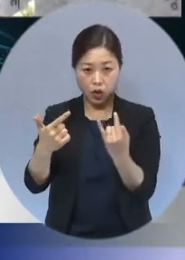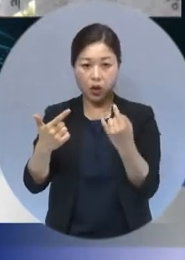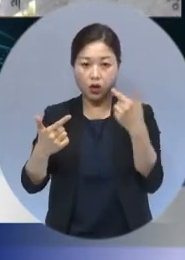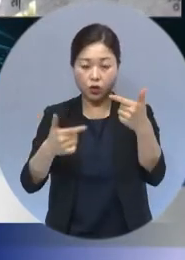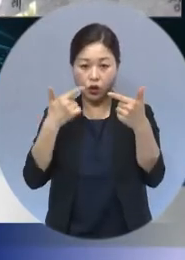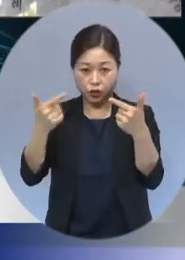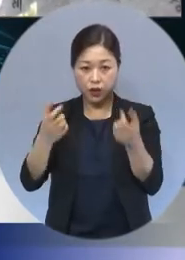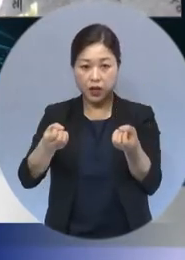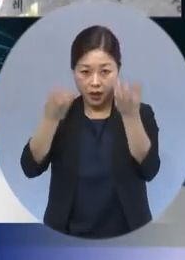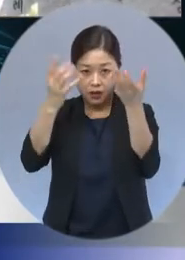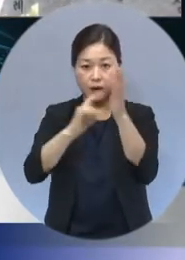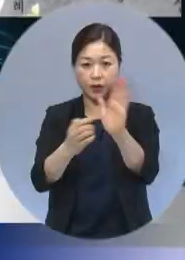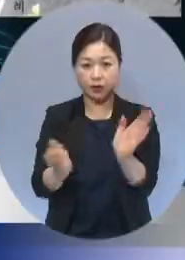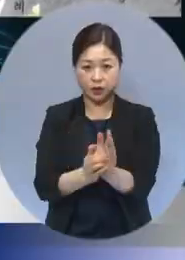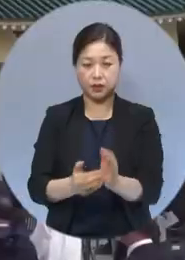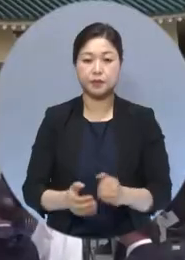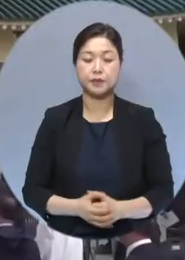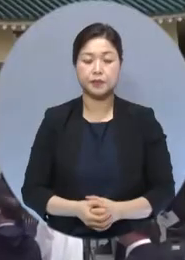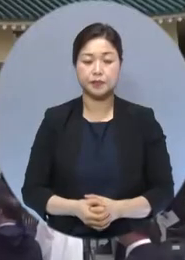보도에 박채원 기자입니다.